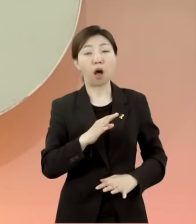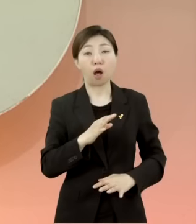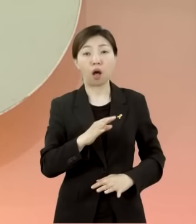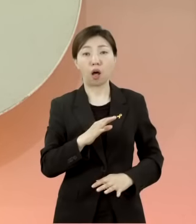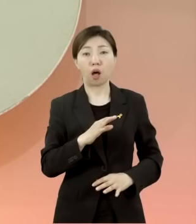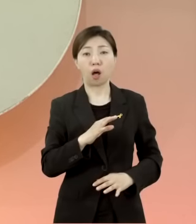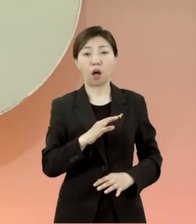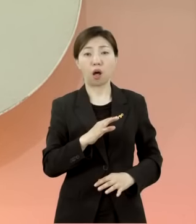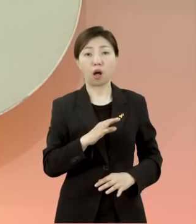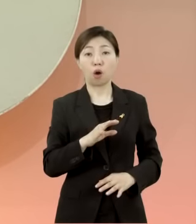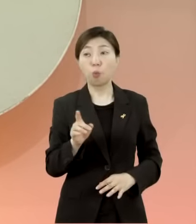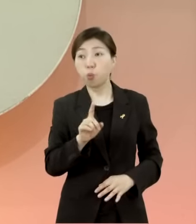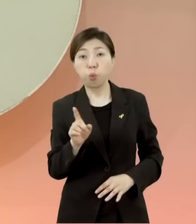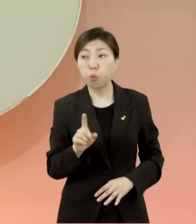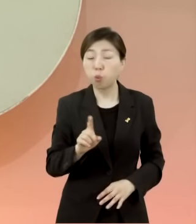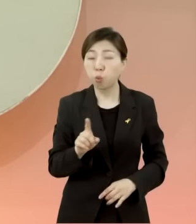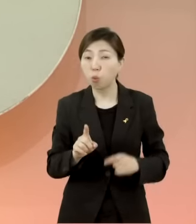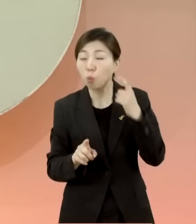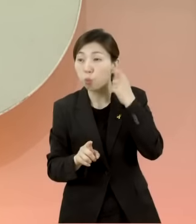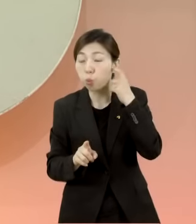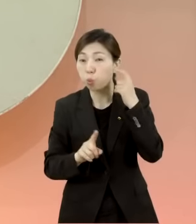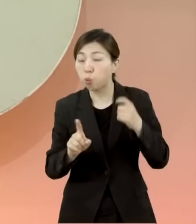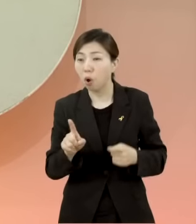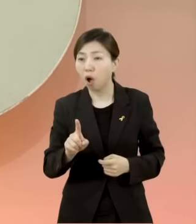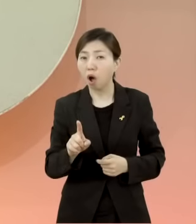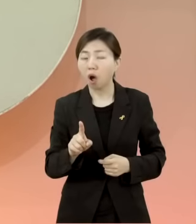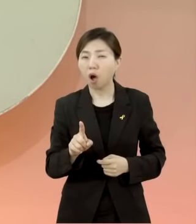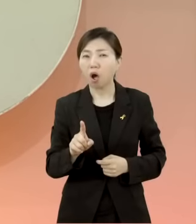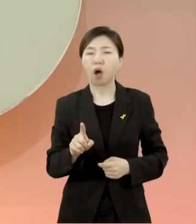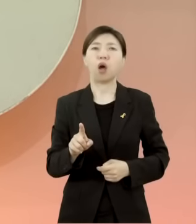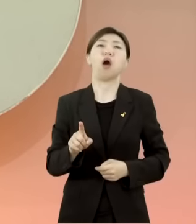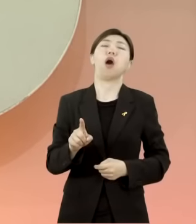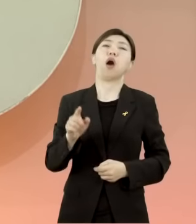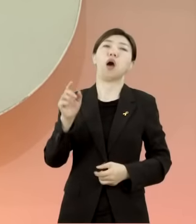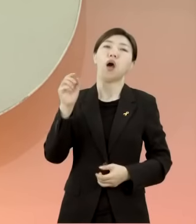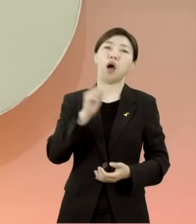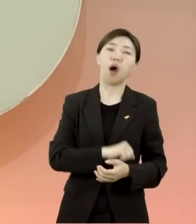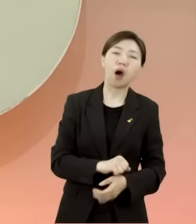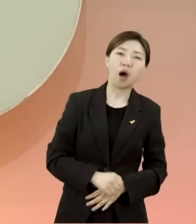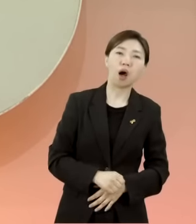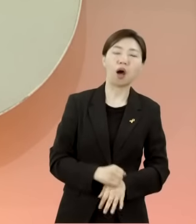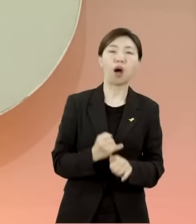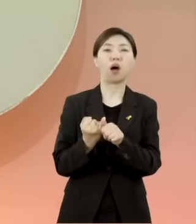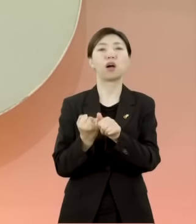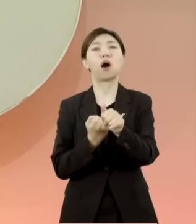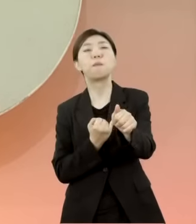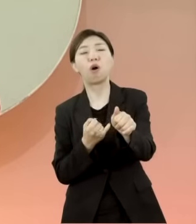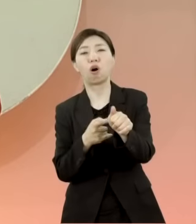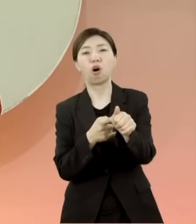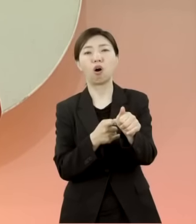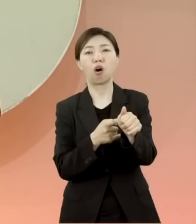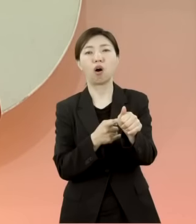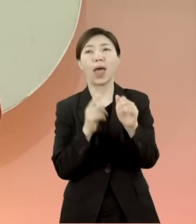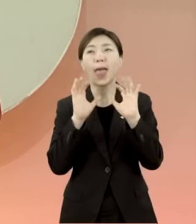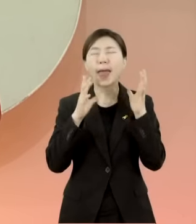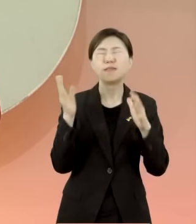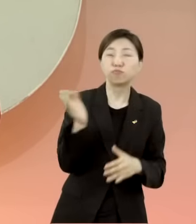놀라시더라 왜냐면 당신 편이 원래 좀